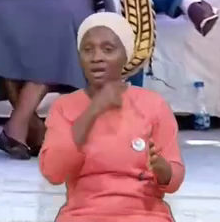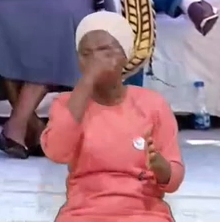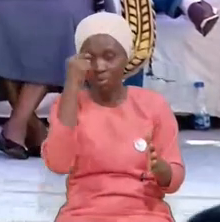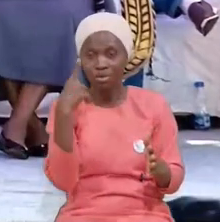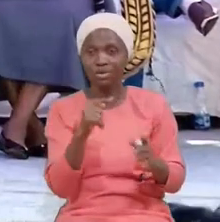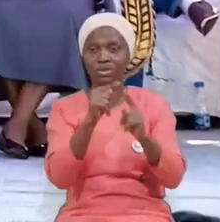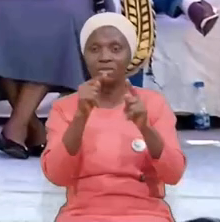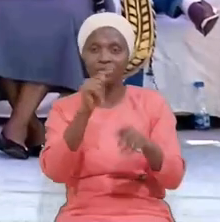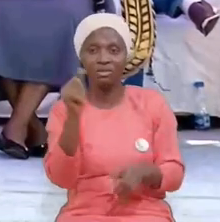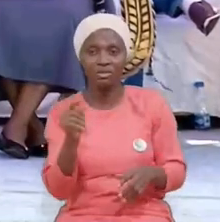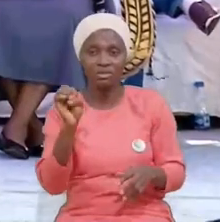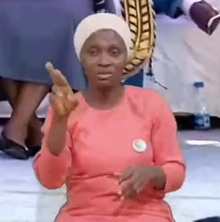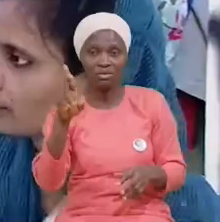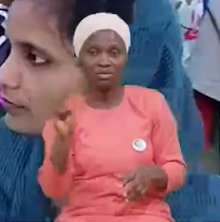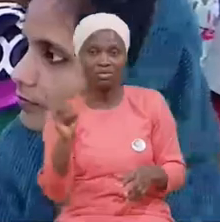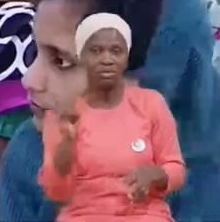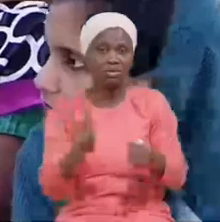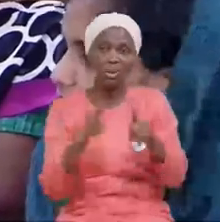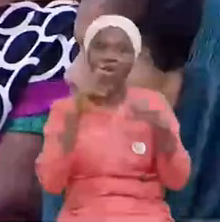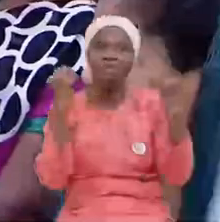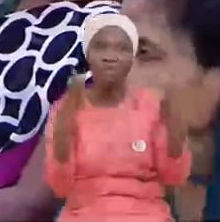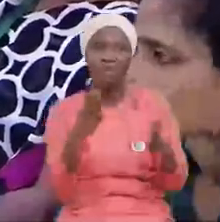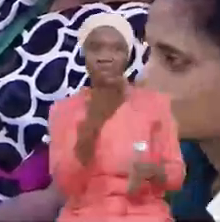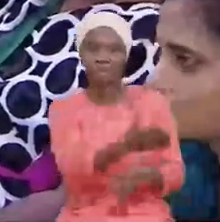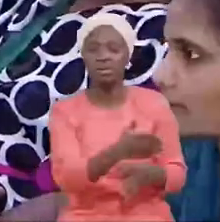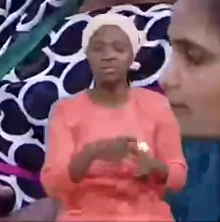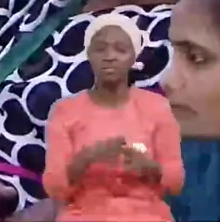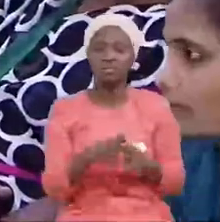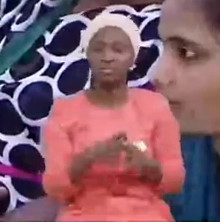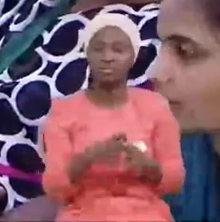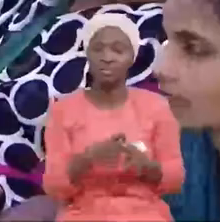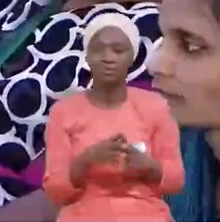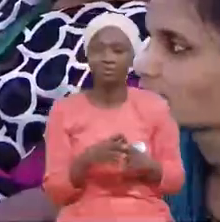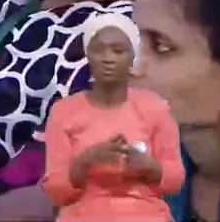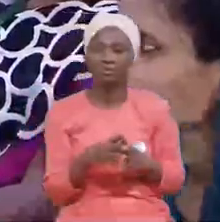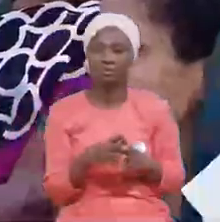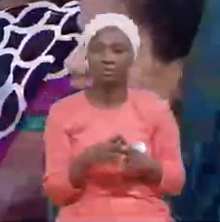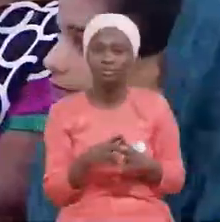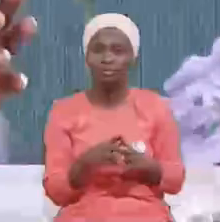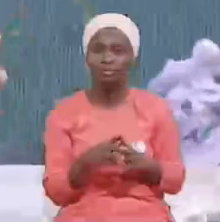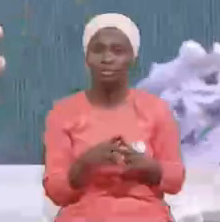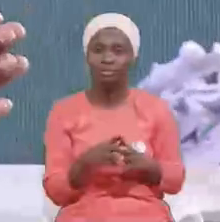Ils marchent sur ce chemin et ils marchent aussi là-bas. Parce que vous savez, les zéros sont nombreux.